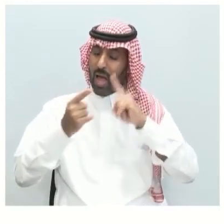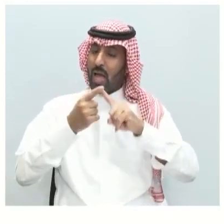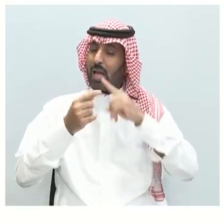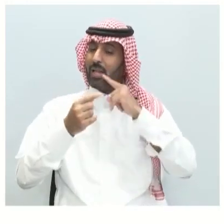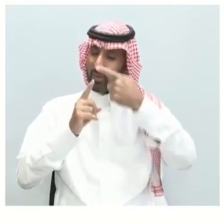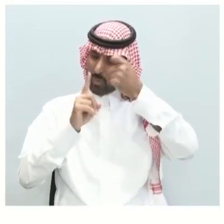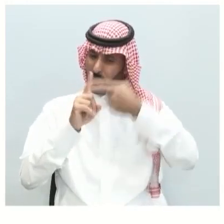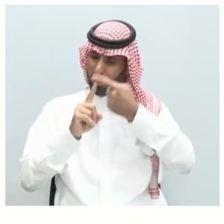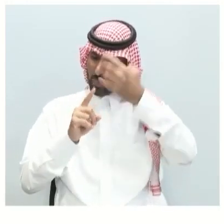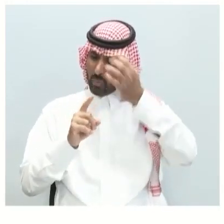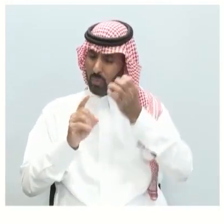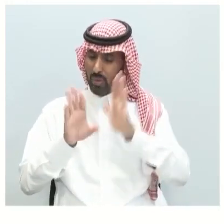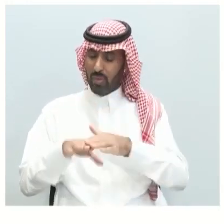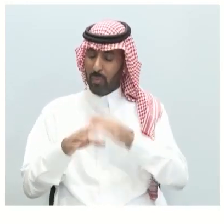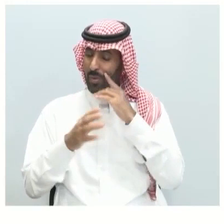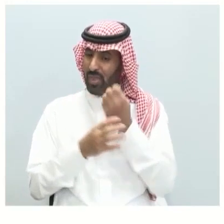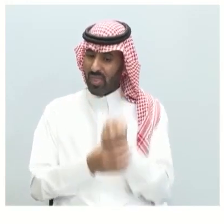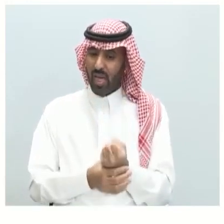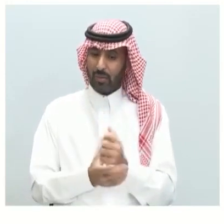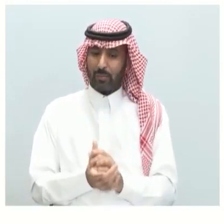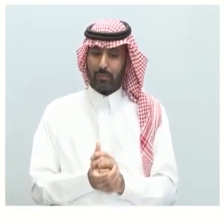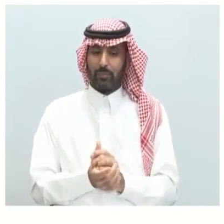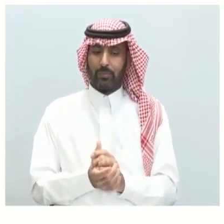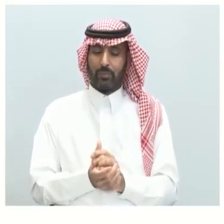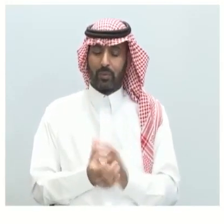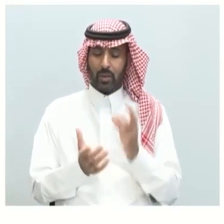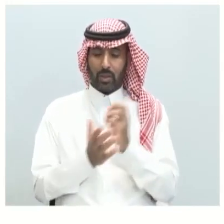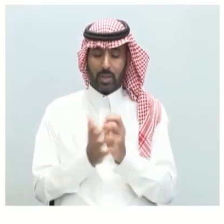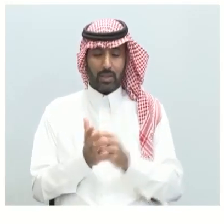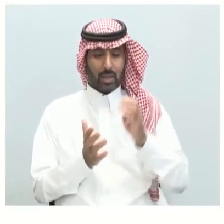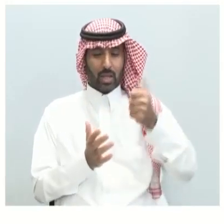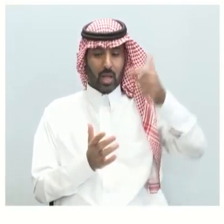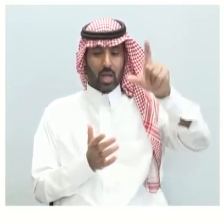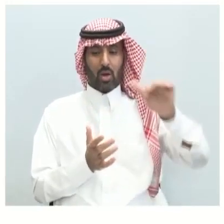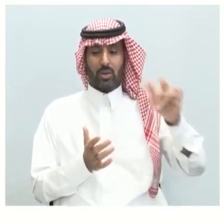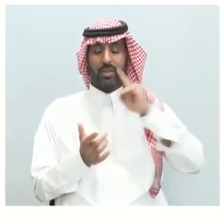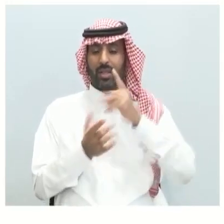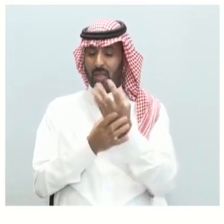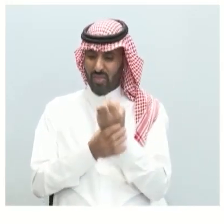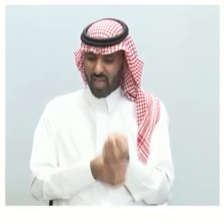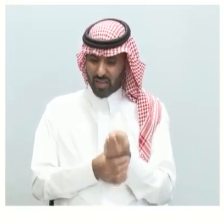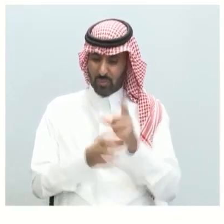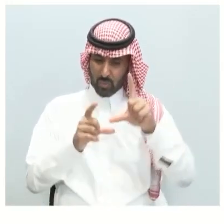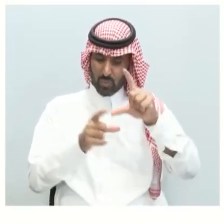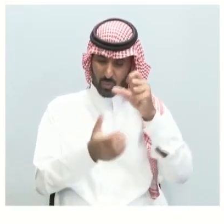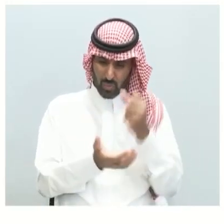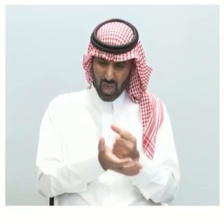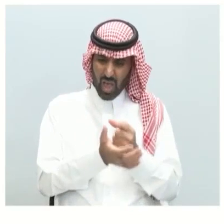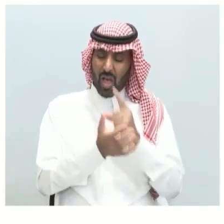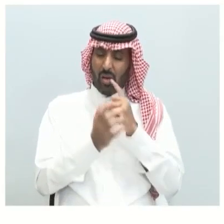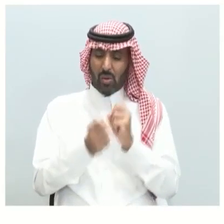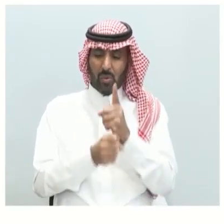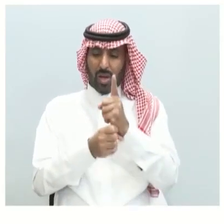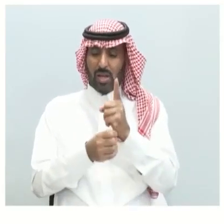بالكلفن عند ثبوت الضغط وجاي لوساك ينص على ان ضغط مقدار محدد من الغاز يتناسب